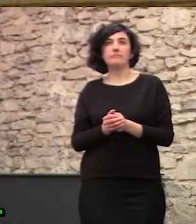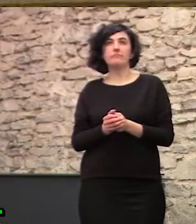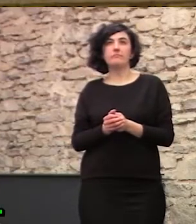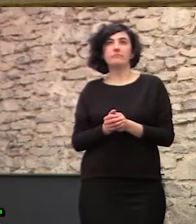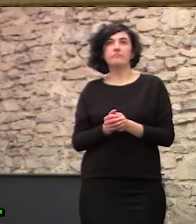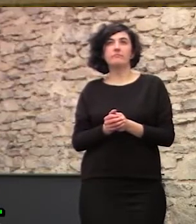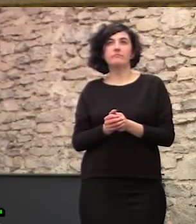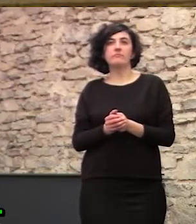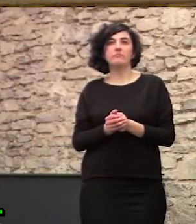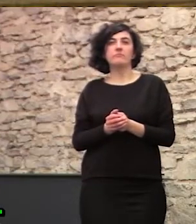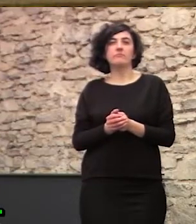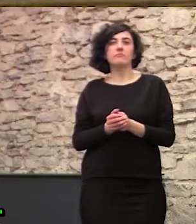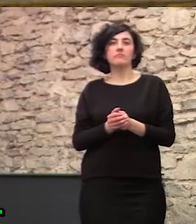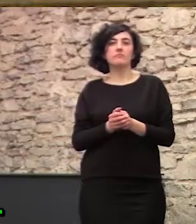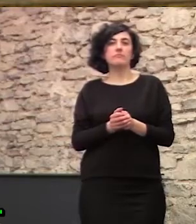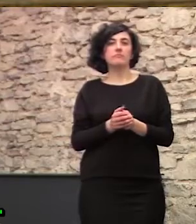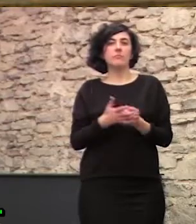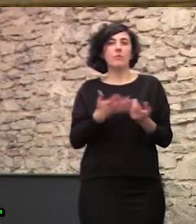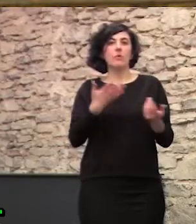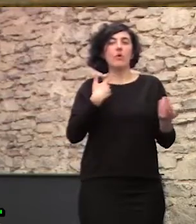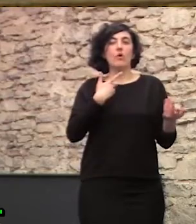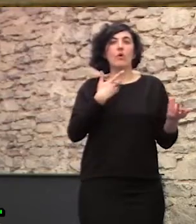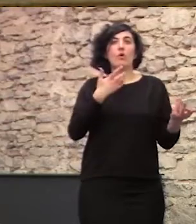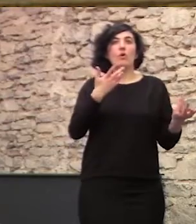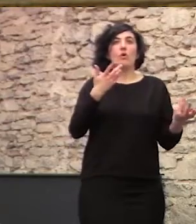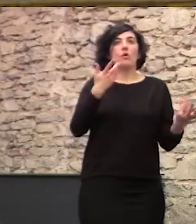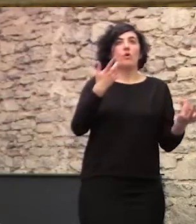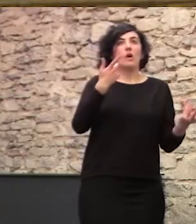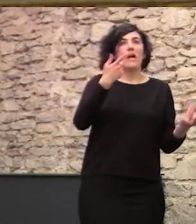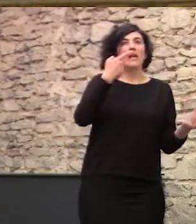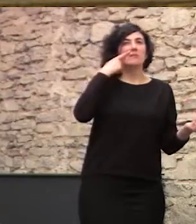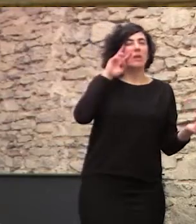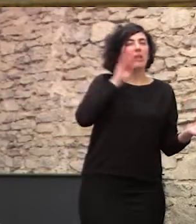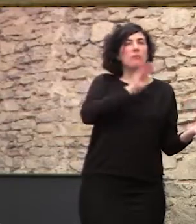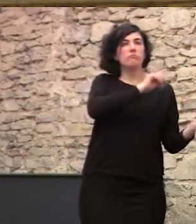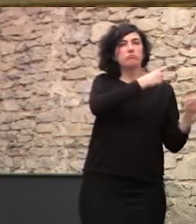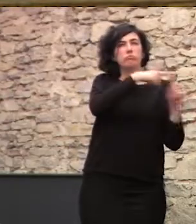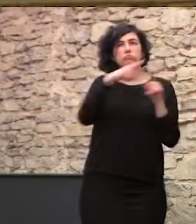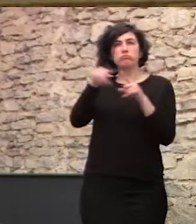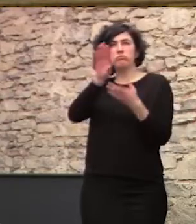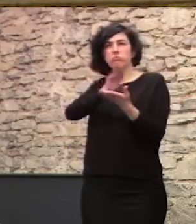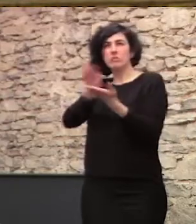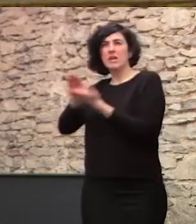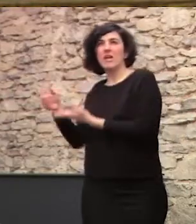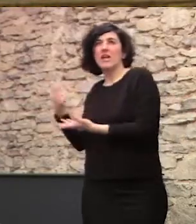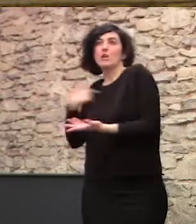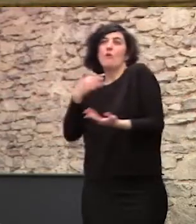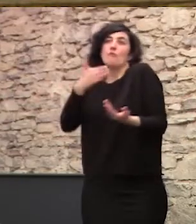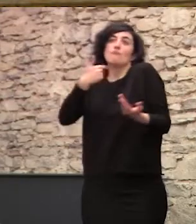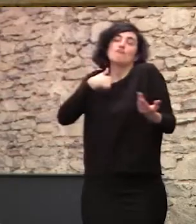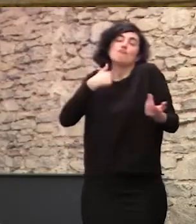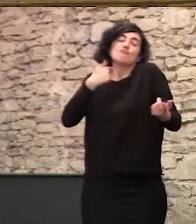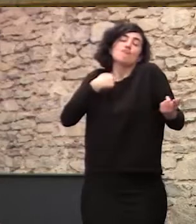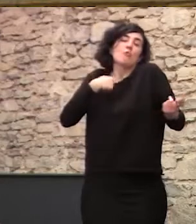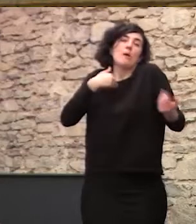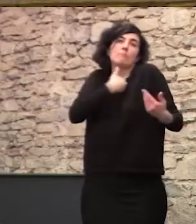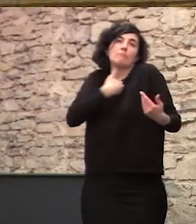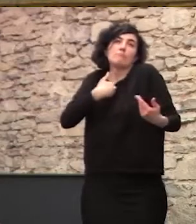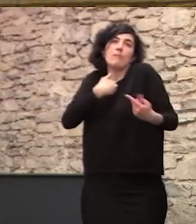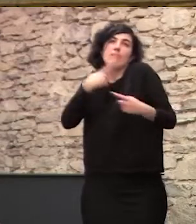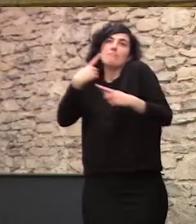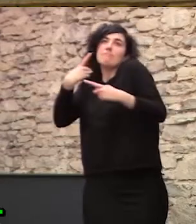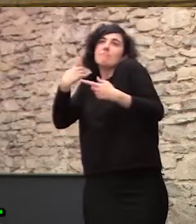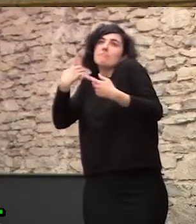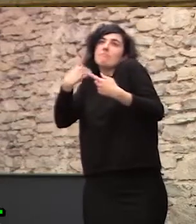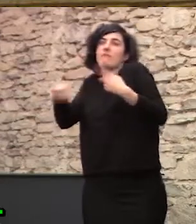herri estaturi gabeko herrien, baina ez da zehazki hori, baina horlako testigantza asko baita ere. Eta bueno, bani banukan beste perfil bat, ba hori gehiago